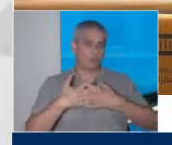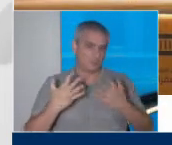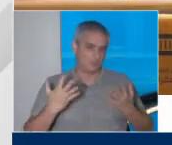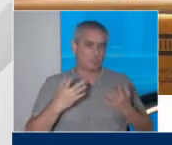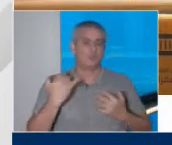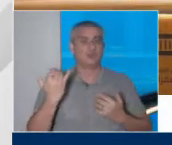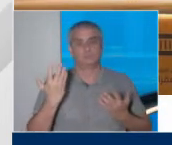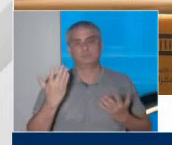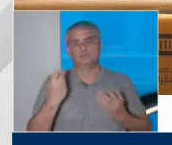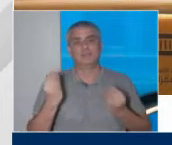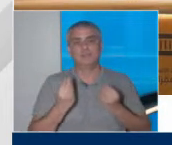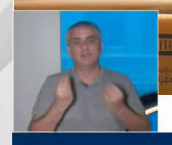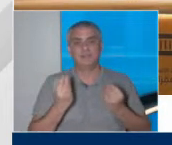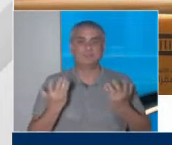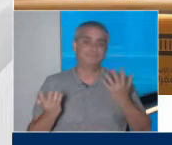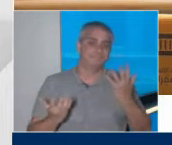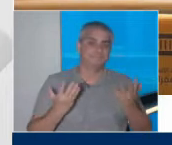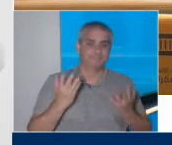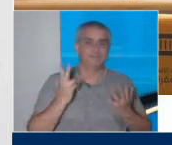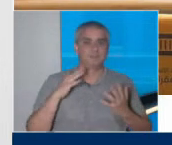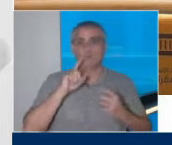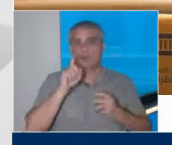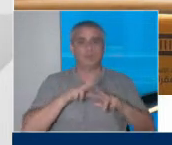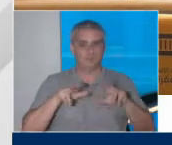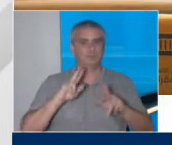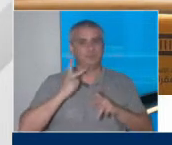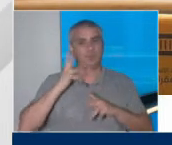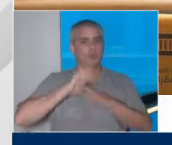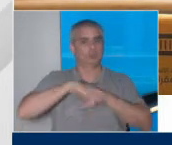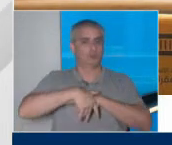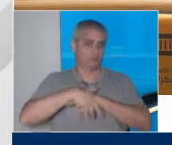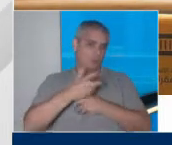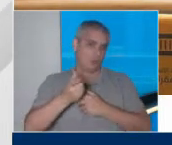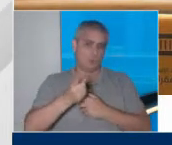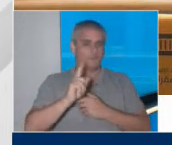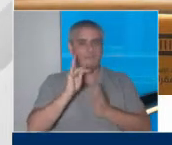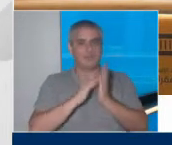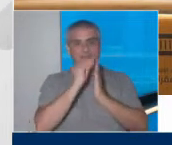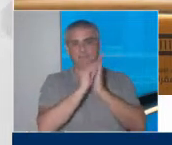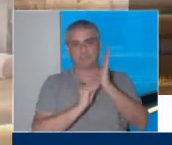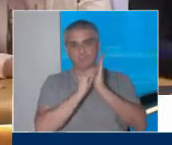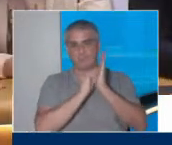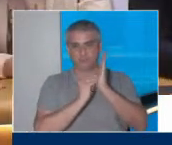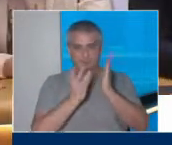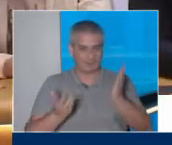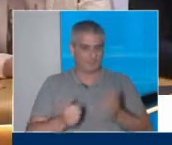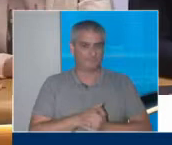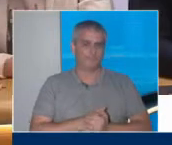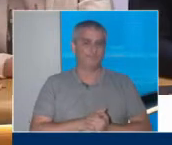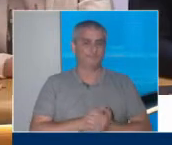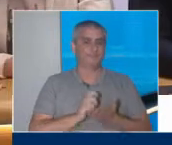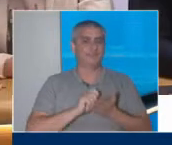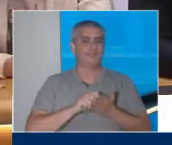כאלה, שזה מן הסתם דברים שיש מצב שיותר ישפיעו על דעת הקהל ממי נמצא איפה. נועה שפיגל,